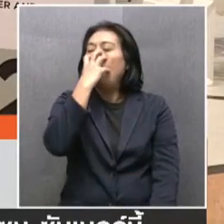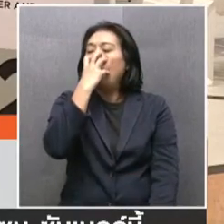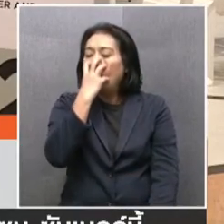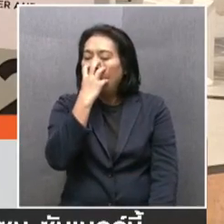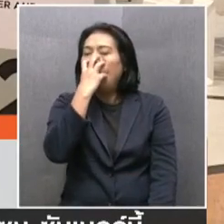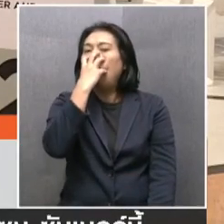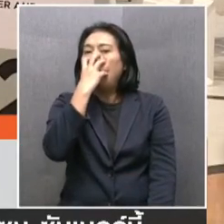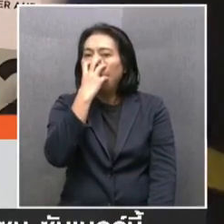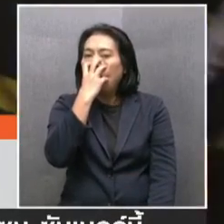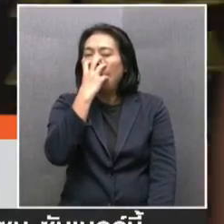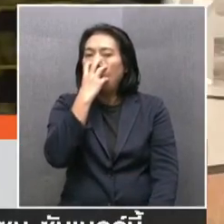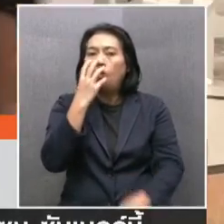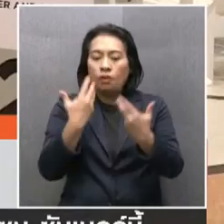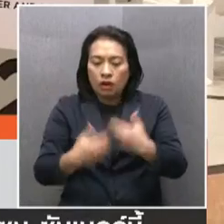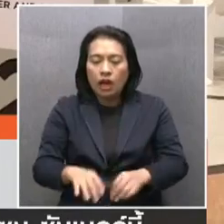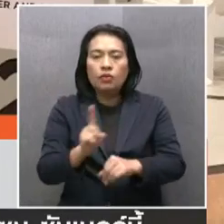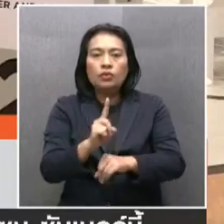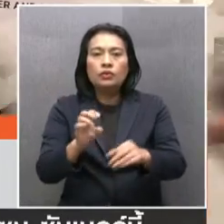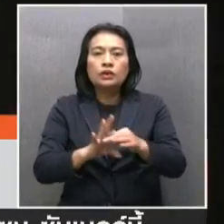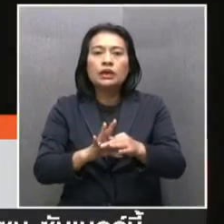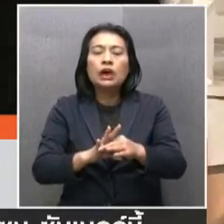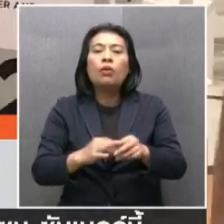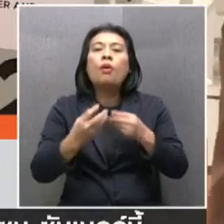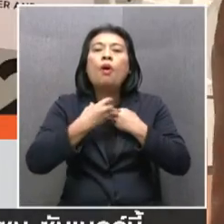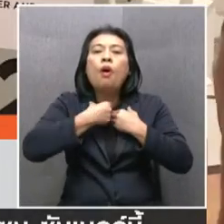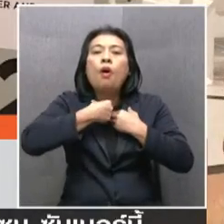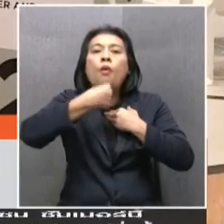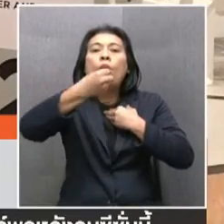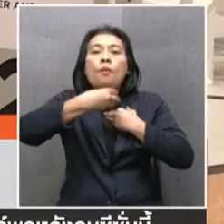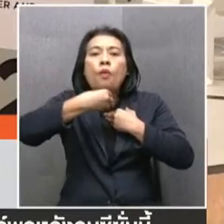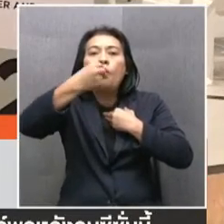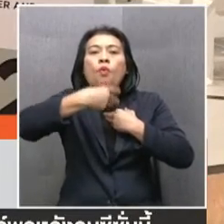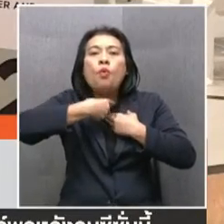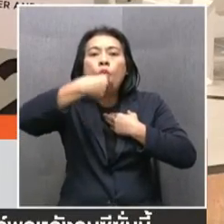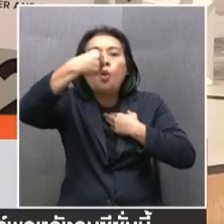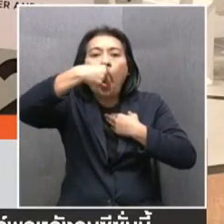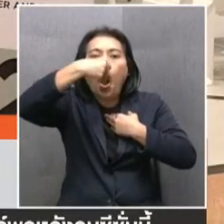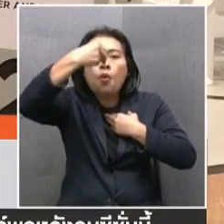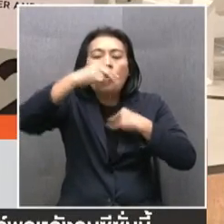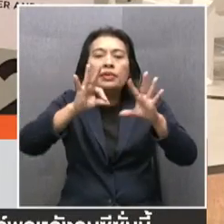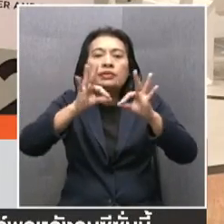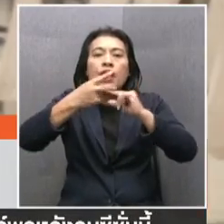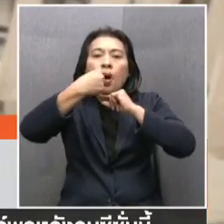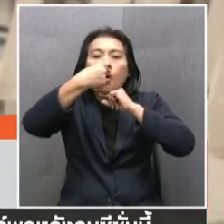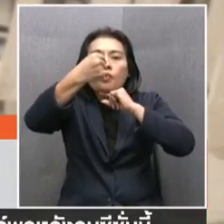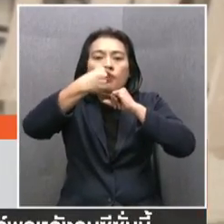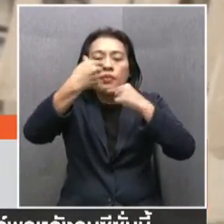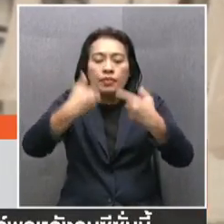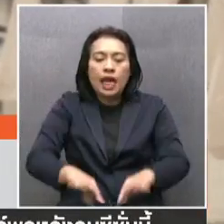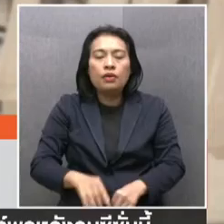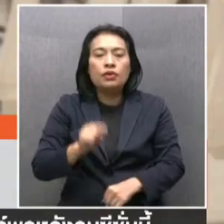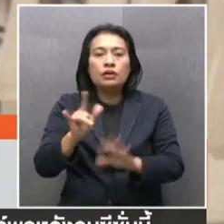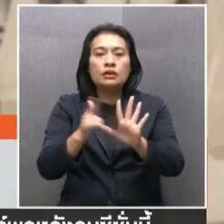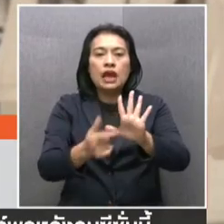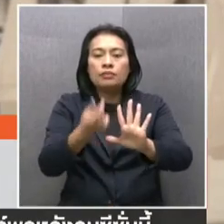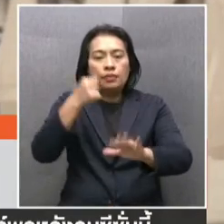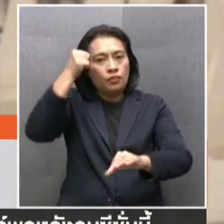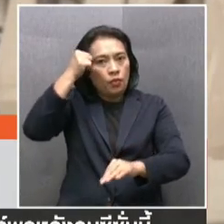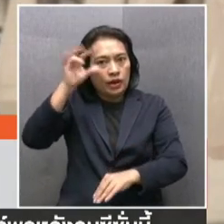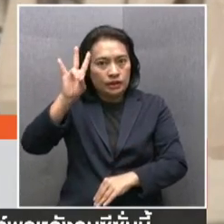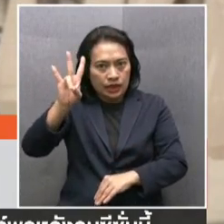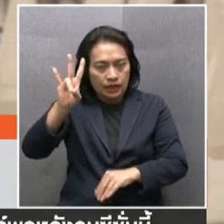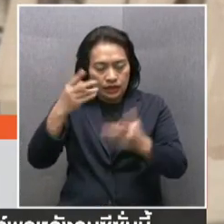ะครับหลังใส่ท่อหายใจดูดเสมหะเอ็กซเรย์ปอดดีขึ้นให้ยาปฏิชีวนะร่วมด้วย7วันต่อมาคนไ